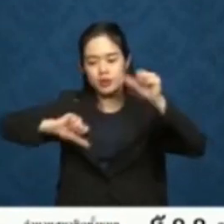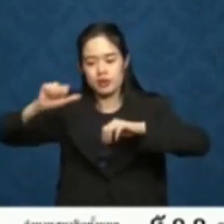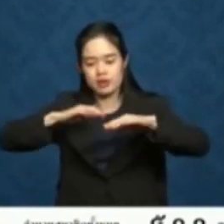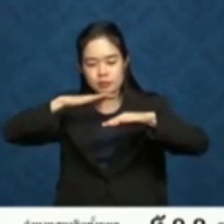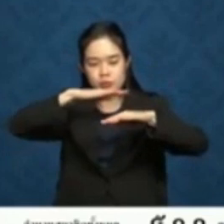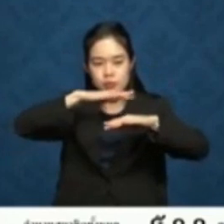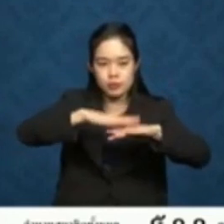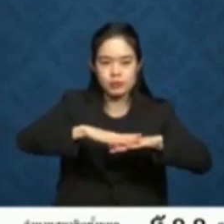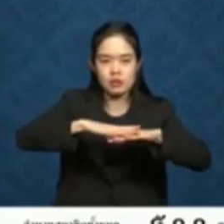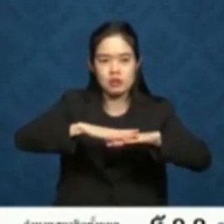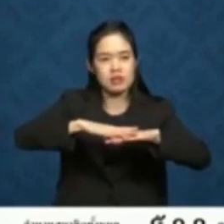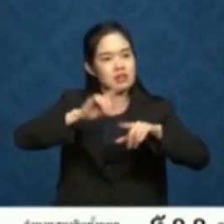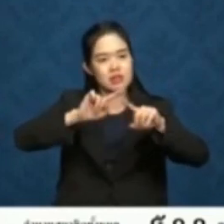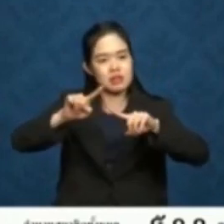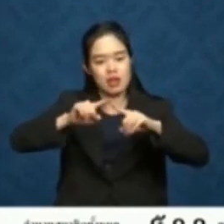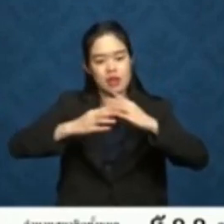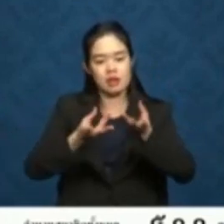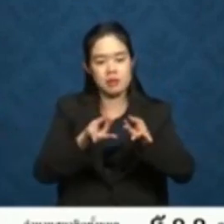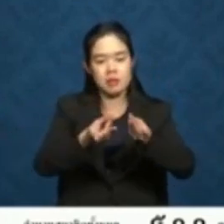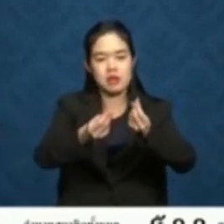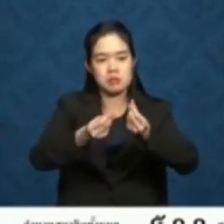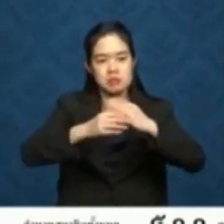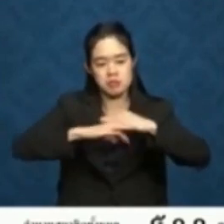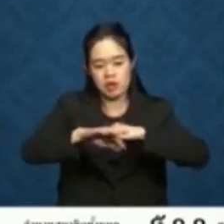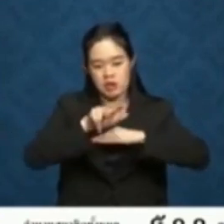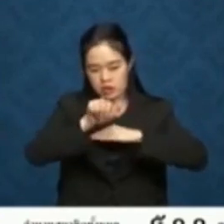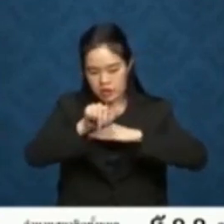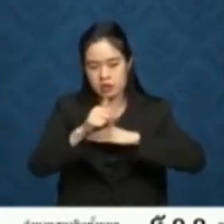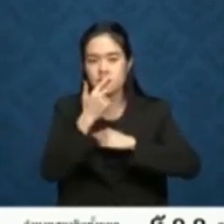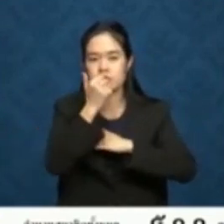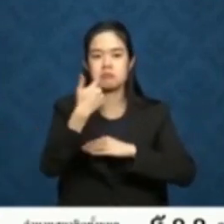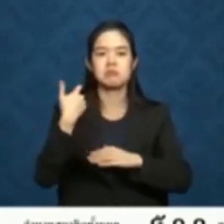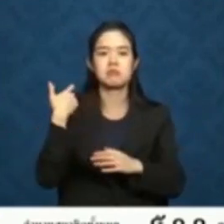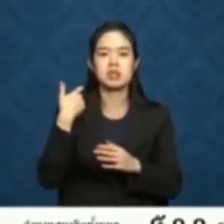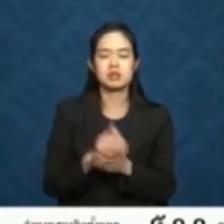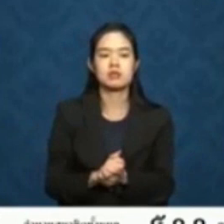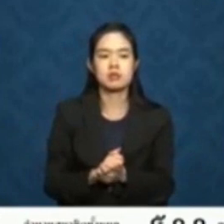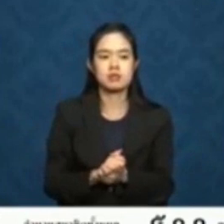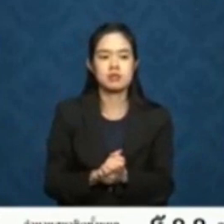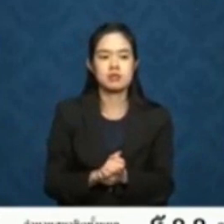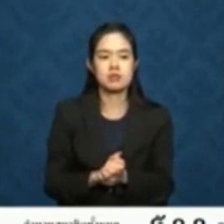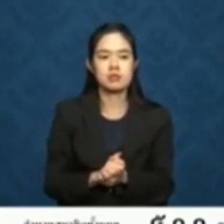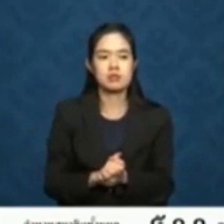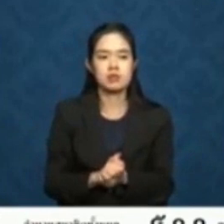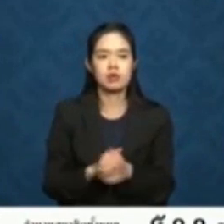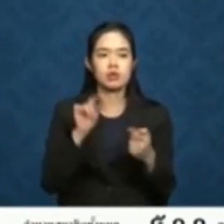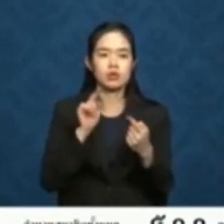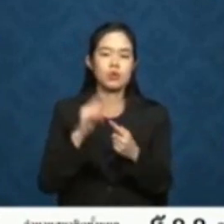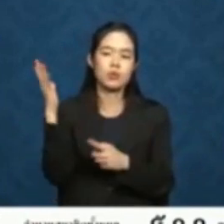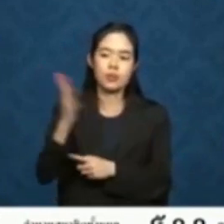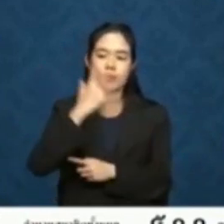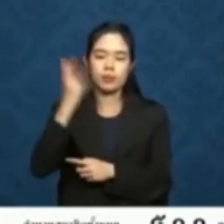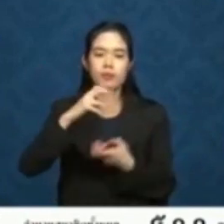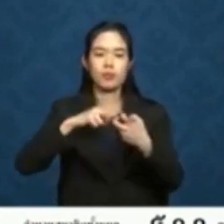ถซ่อนได้หมดจนพัดเข้าสู่ชายหาดของเกาะเสม็ดได้ต่อมาไม่นานครับในช่วงมรสุมก็มี